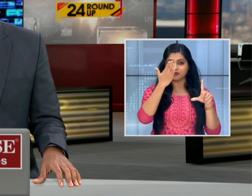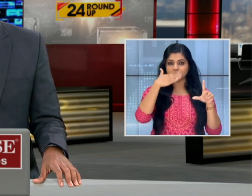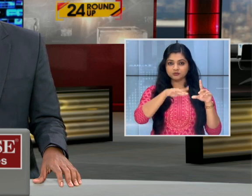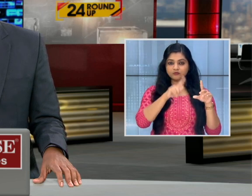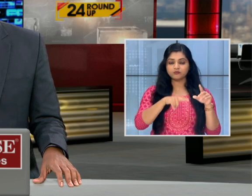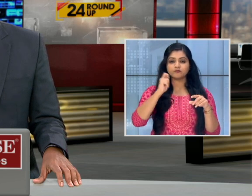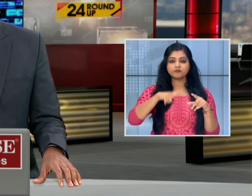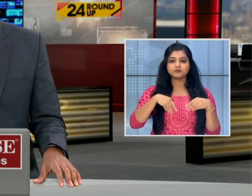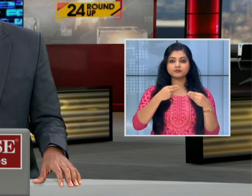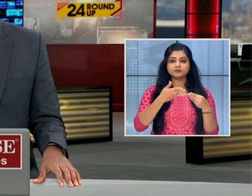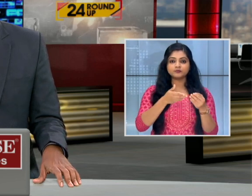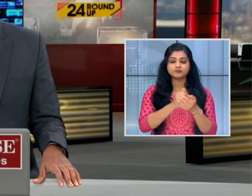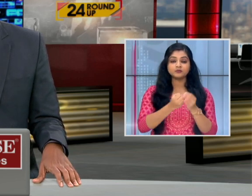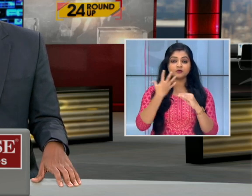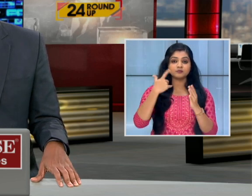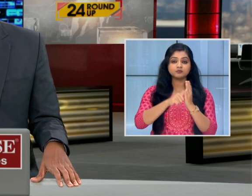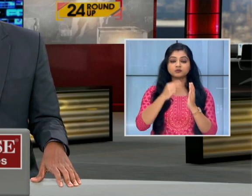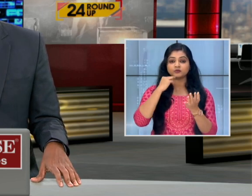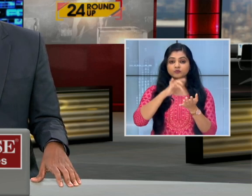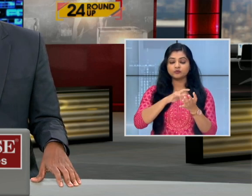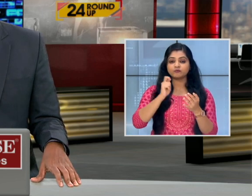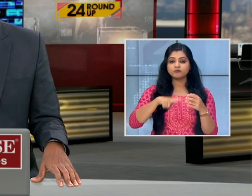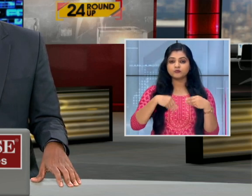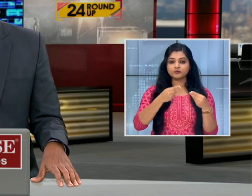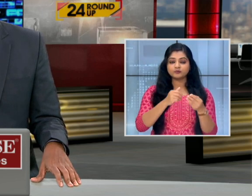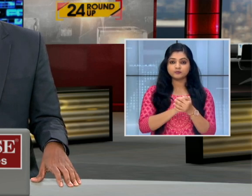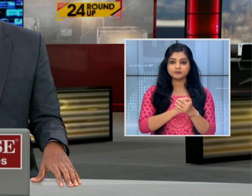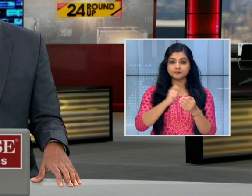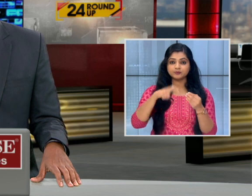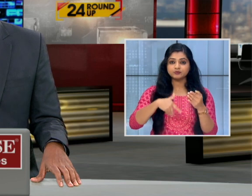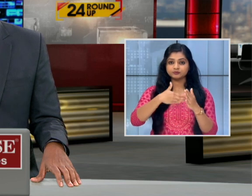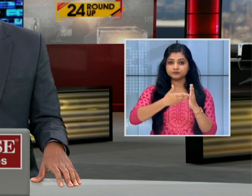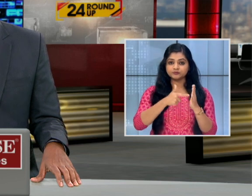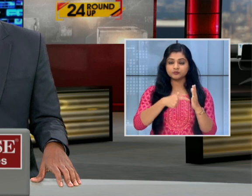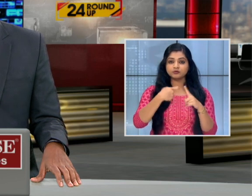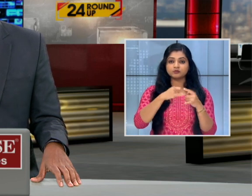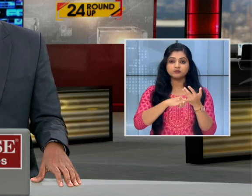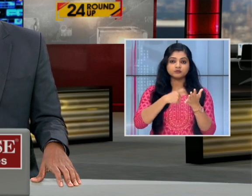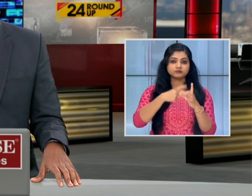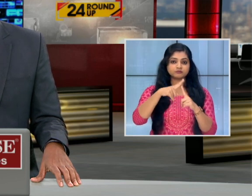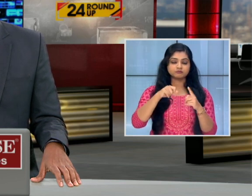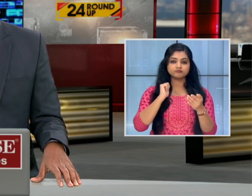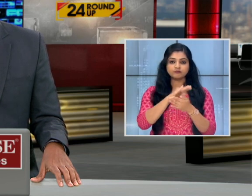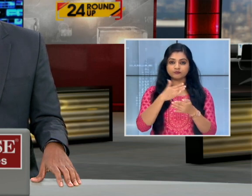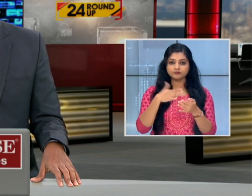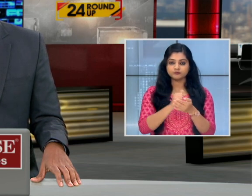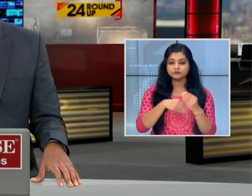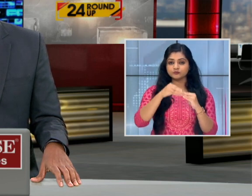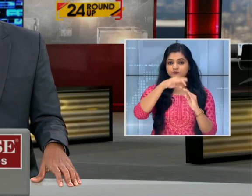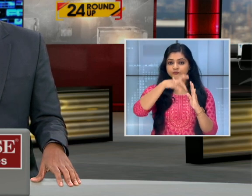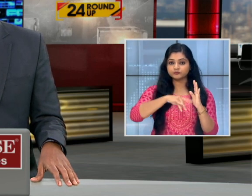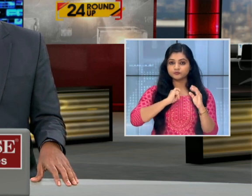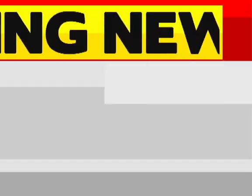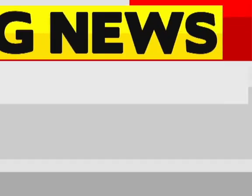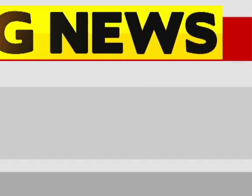ഗജരാജ് ബസ്സിനാണ് പിഴയിട്ടത്. കഴിഞ്ഞ മാസം തിരുവനന്തപുരത്ത് വെച്ചാണ് പിഴയിട്ടത്. പിഴ റെസിപ്റ്റ് KSRTC അയച്ചു. വിവരങ്ങളുമായി ഷെഫീദ് റാവുത്തർ ചേരുന്നു.